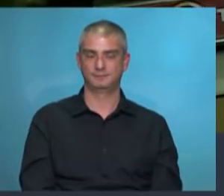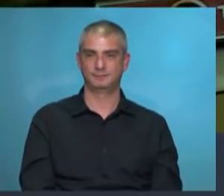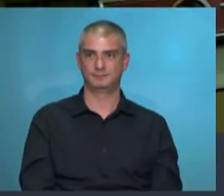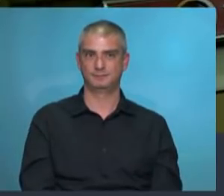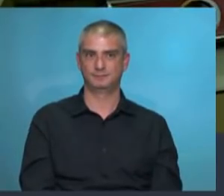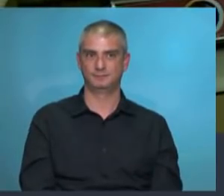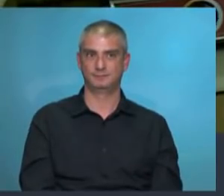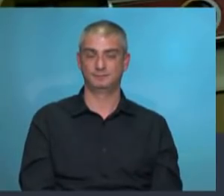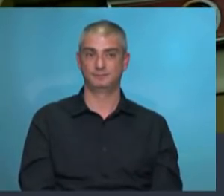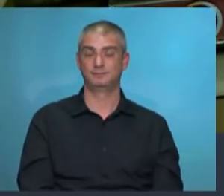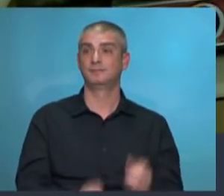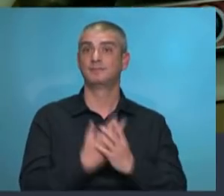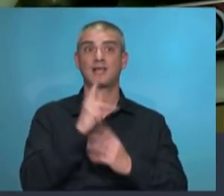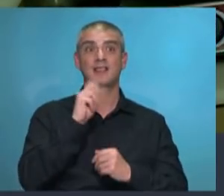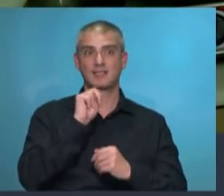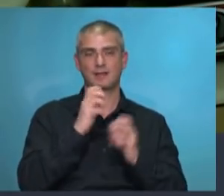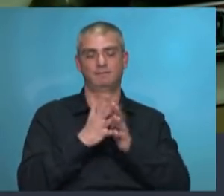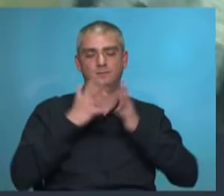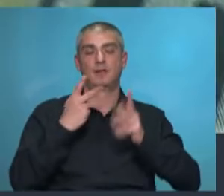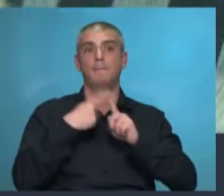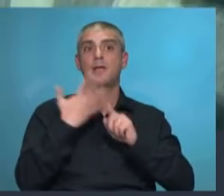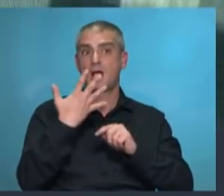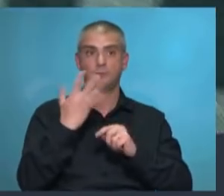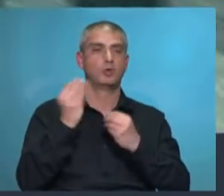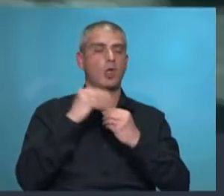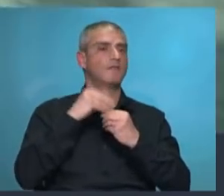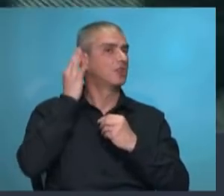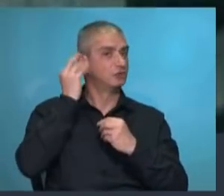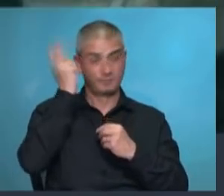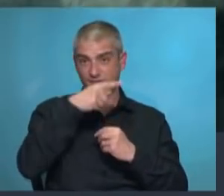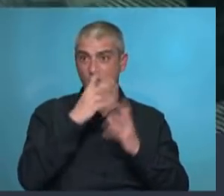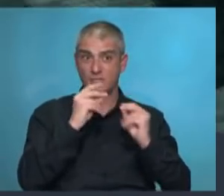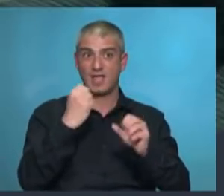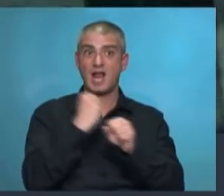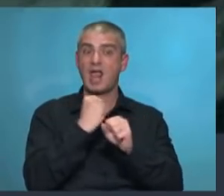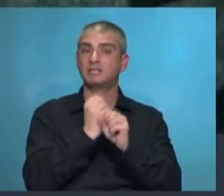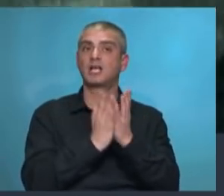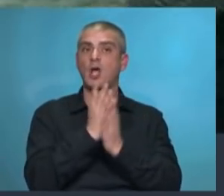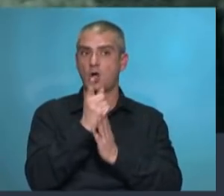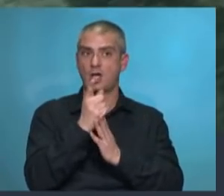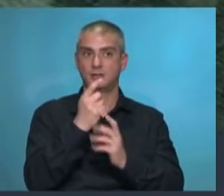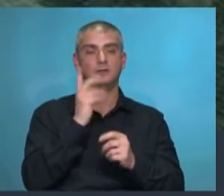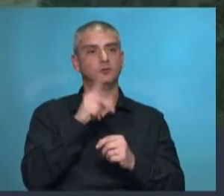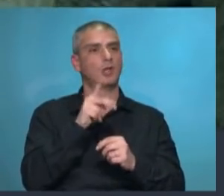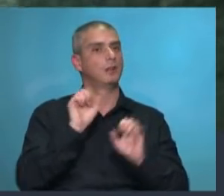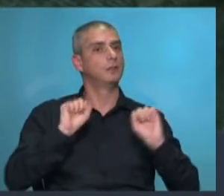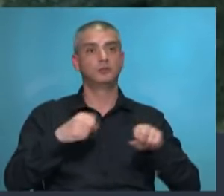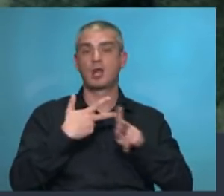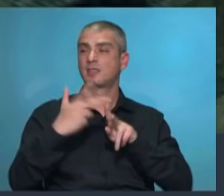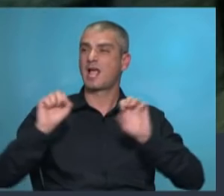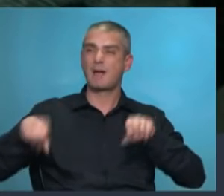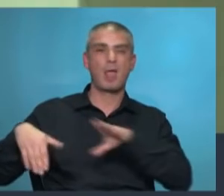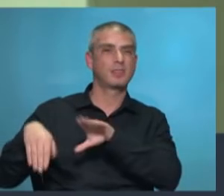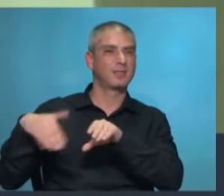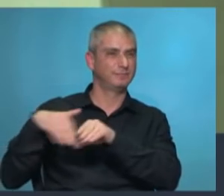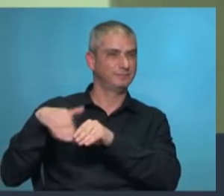מאז הקמת תנדיף הוא גדל פי 5. עוד ועוד נשים הבינו שהדרך להעסקה הוגנת בשוק שנשלט כמעט לגמרי בידי קבלני